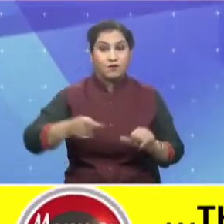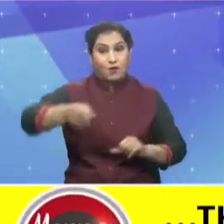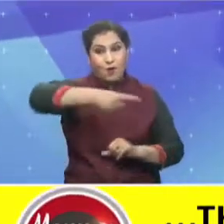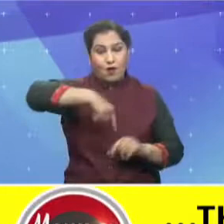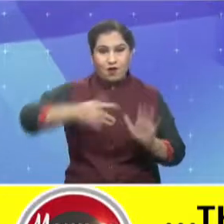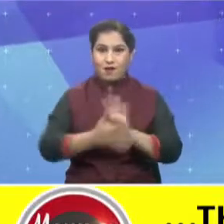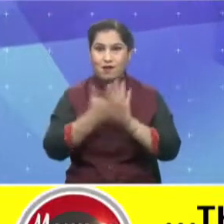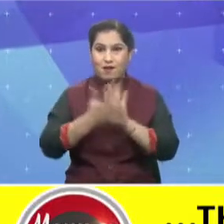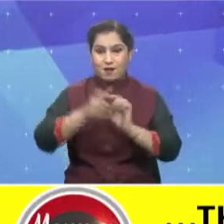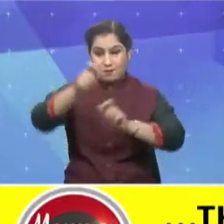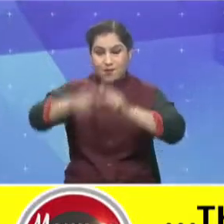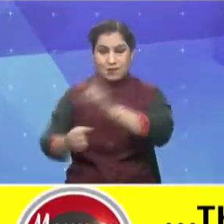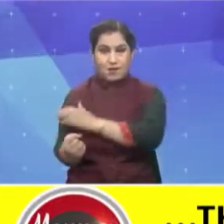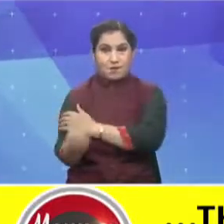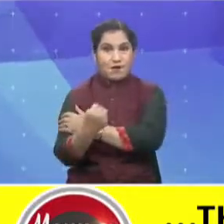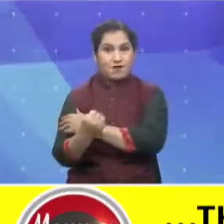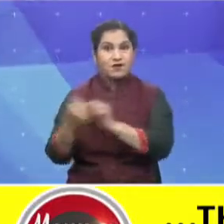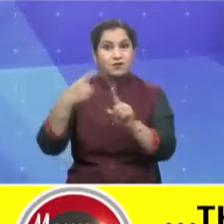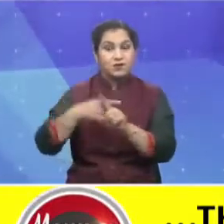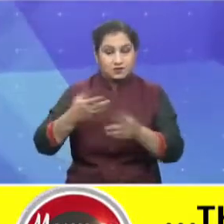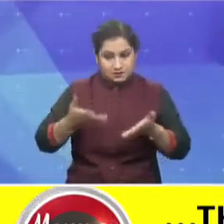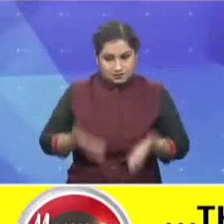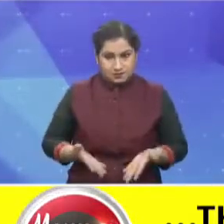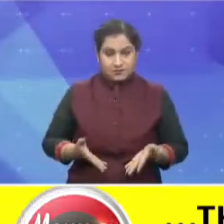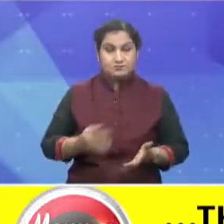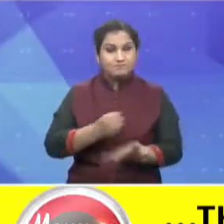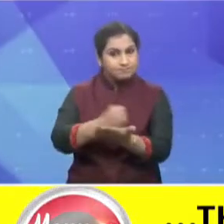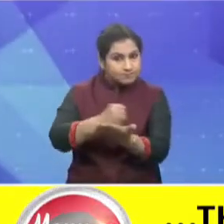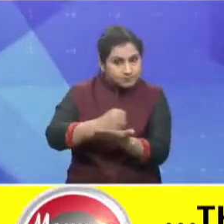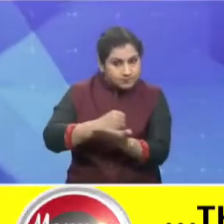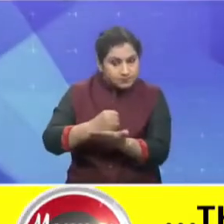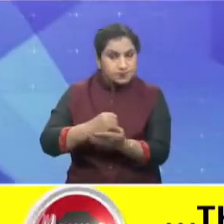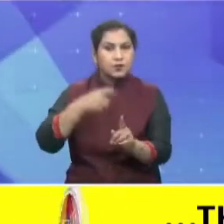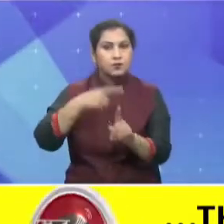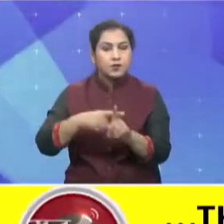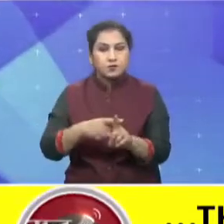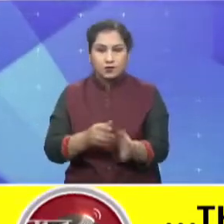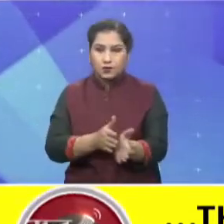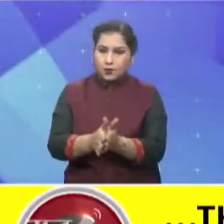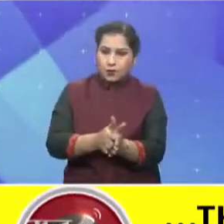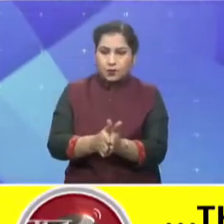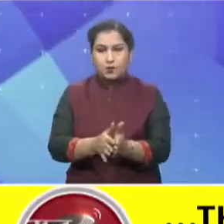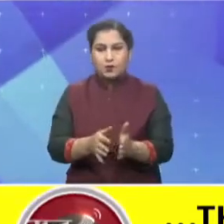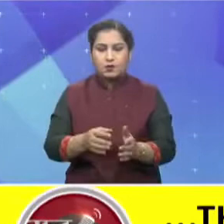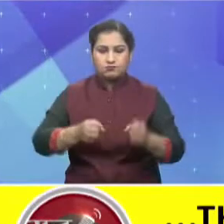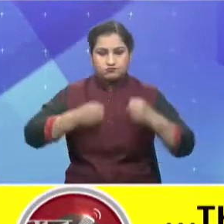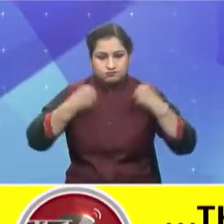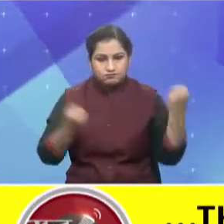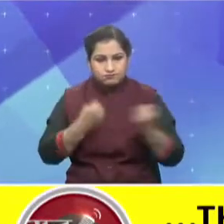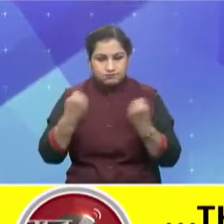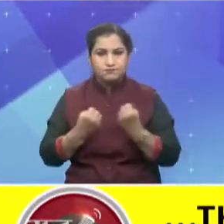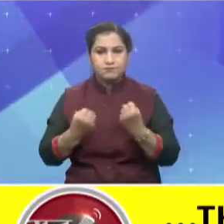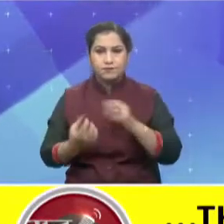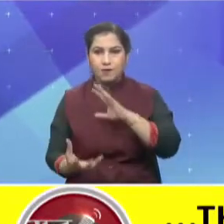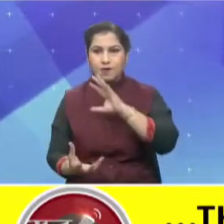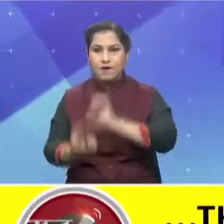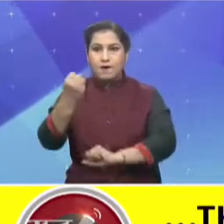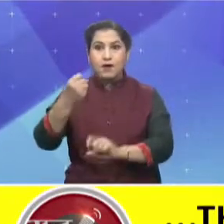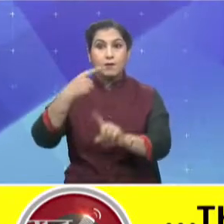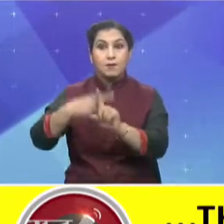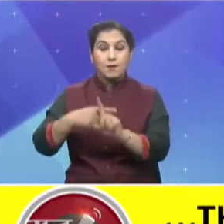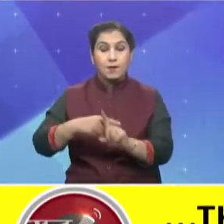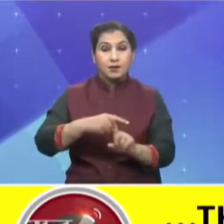है, उसका उल्लेख, उसके प्रयास, उसका परिश्रम भारत के और मानवता